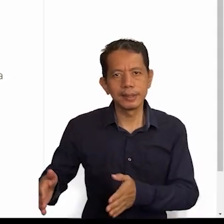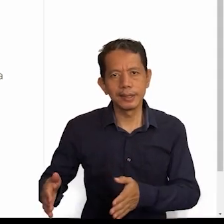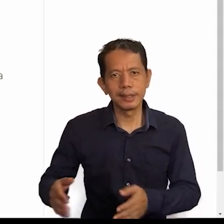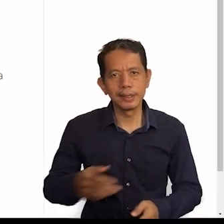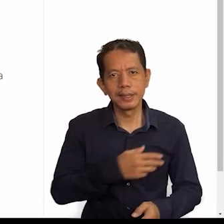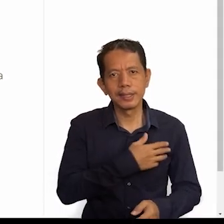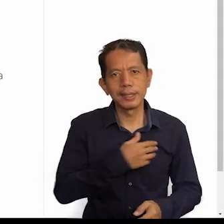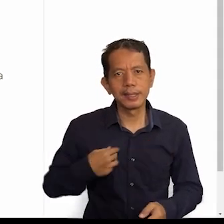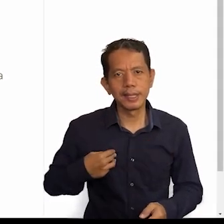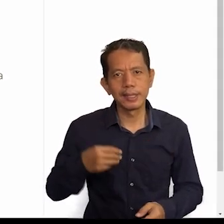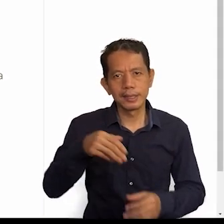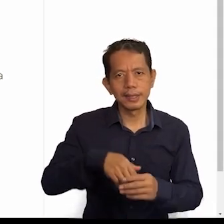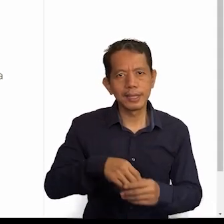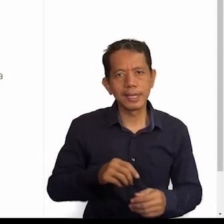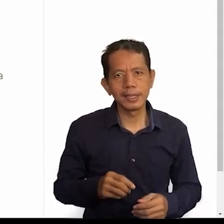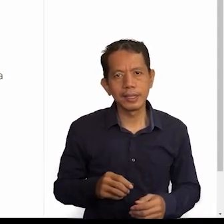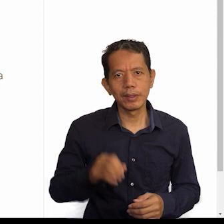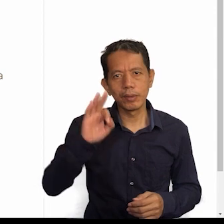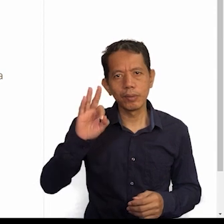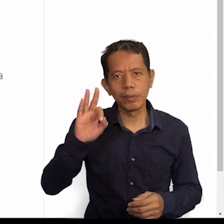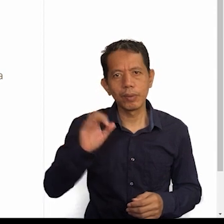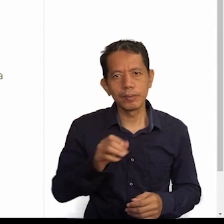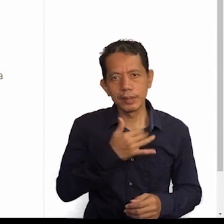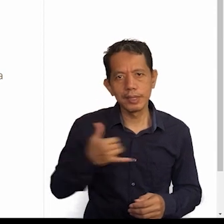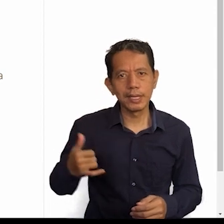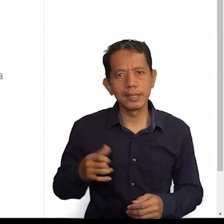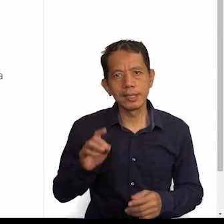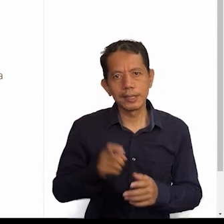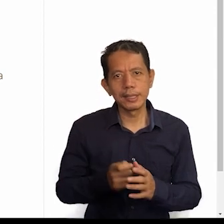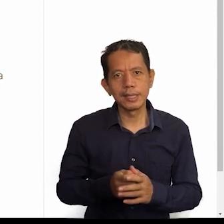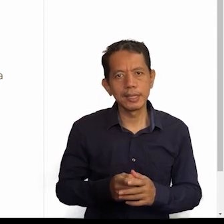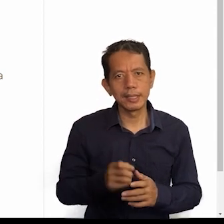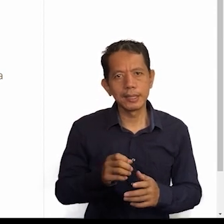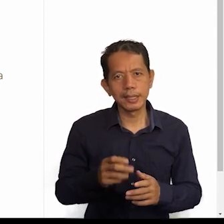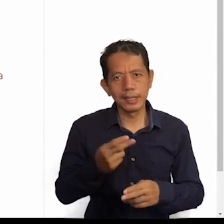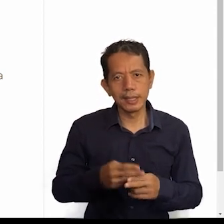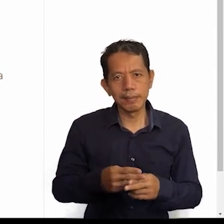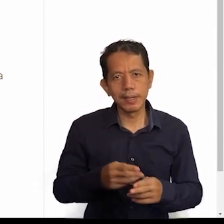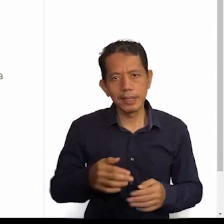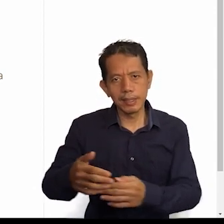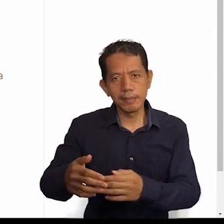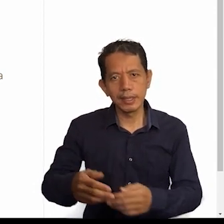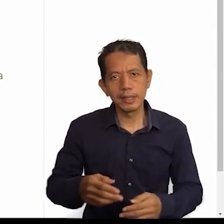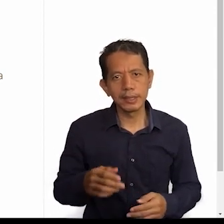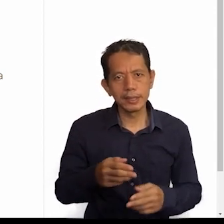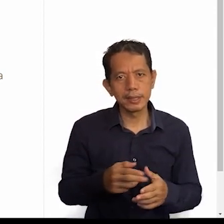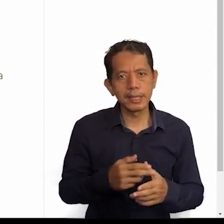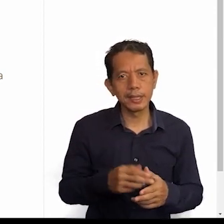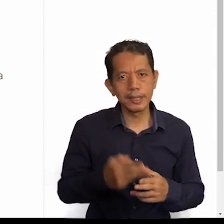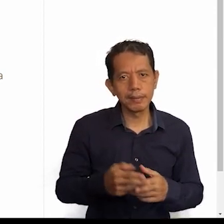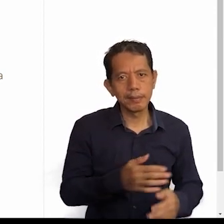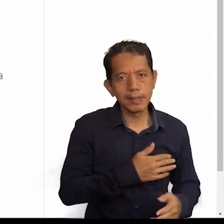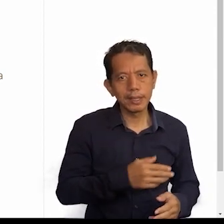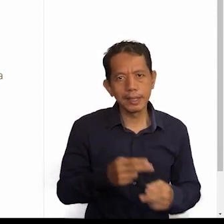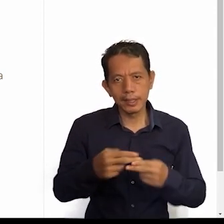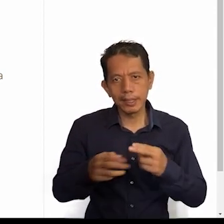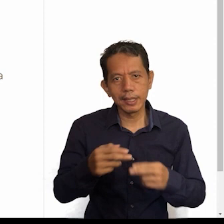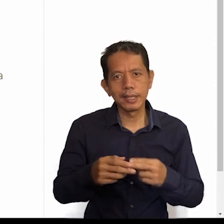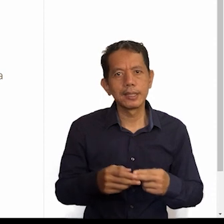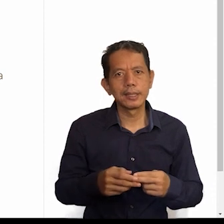Selanjutnya, kita isikan form yang tersedia dengan nama depan dan nama belakang